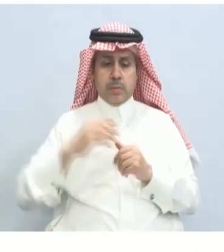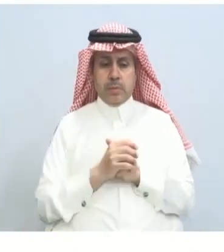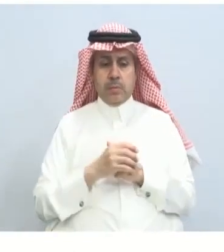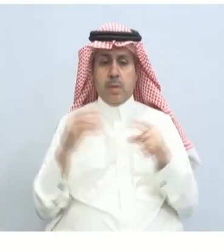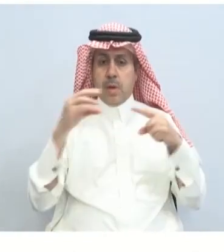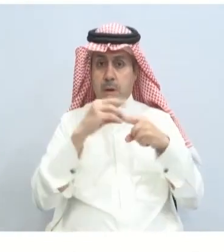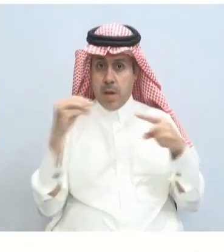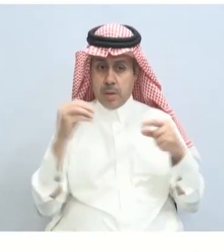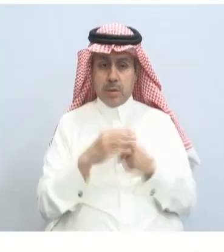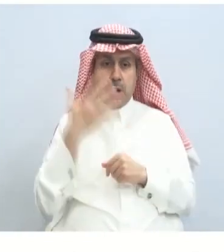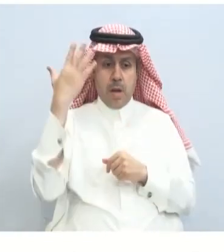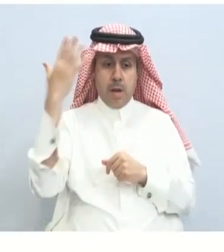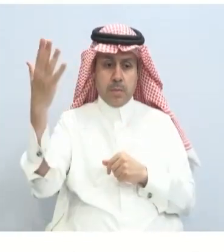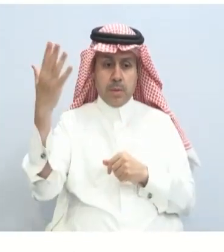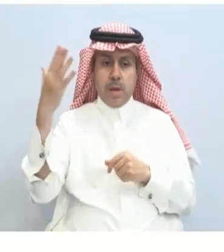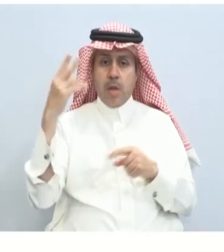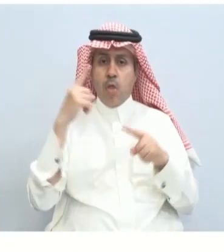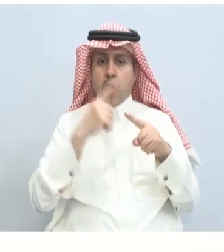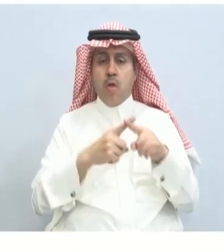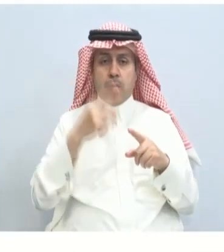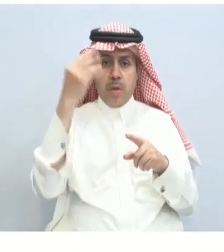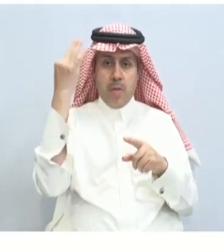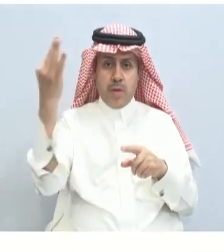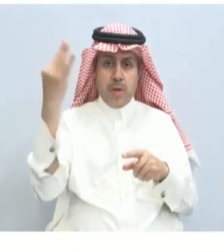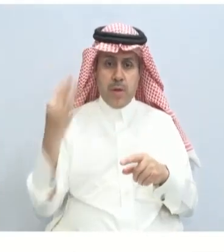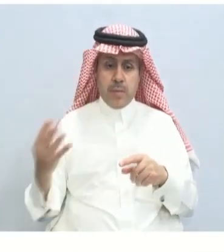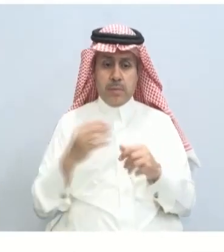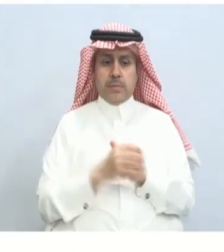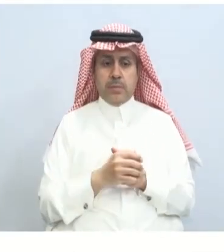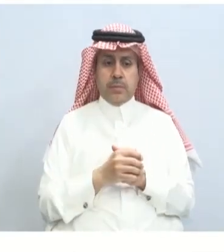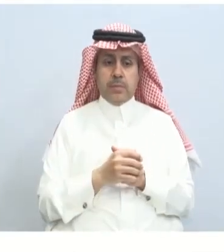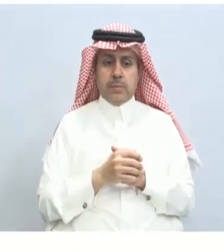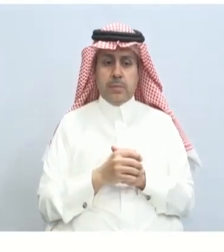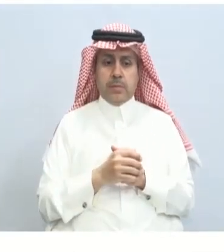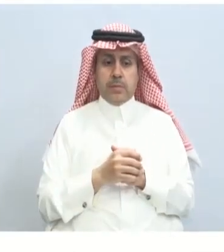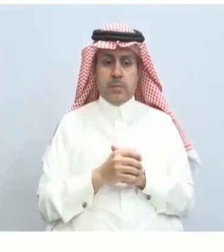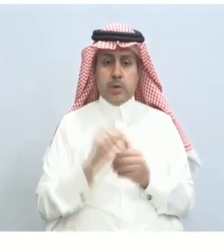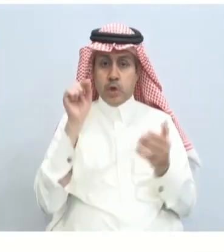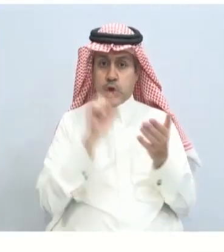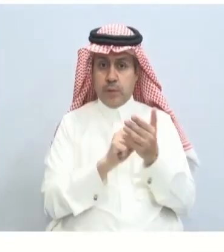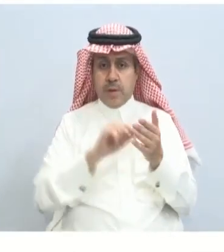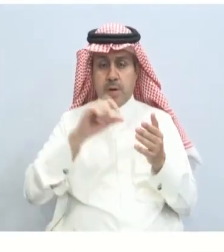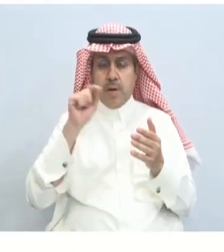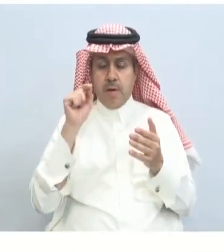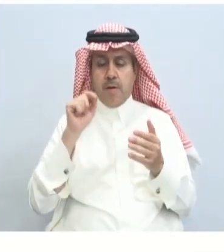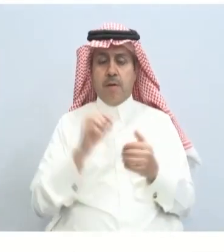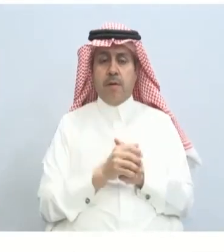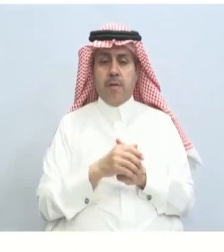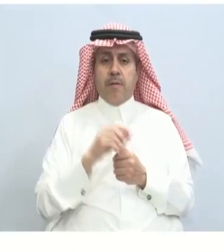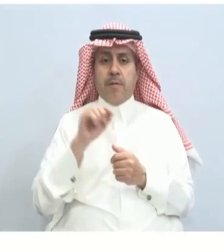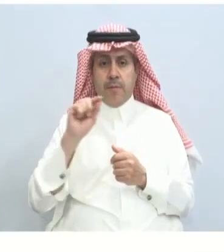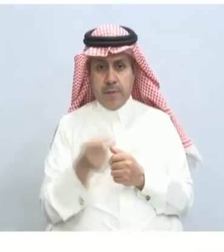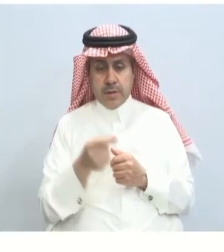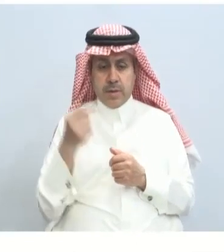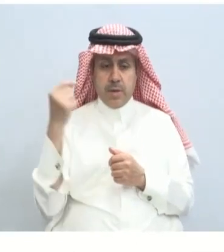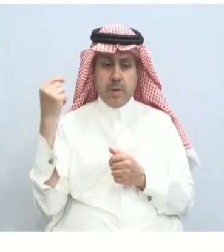ناقصا 5 ضرب 3 ا ممكن نقول 0.75 ترى هي نفسها 3 ا ناقص 6 هل هي